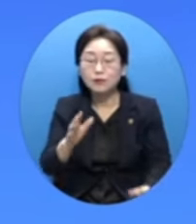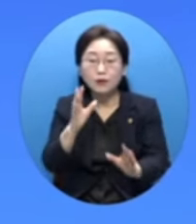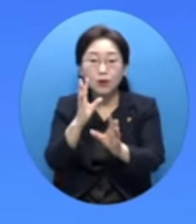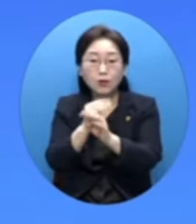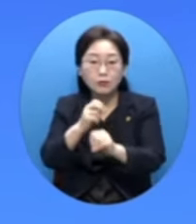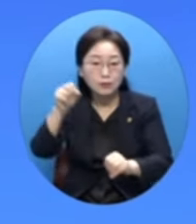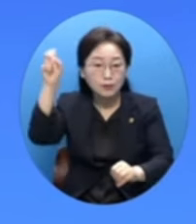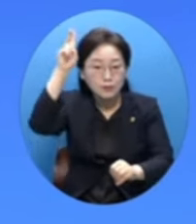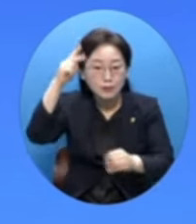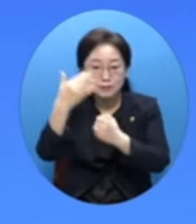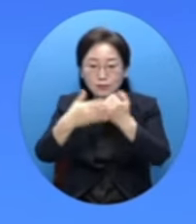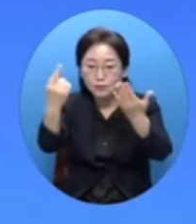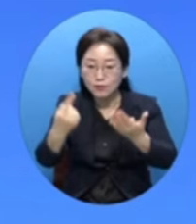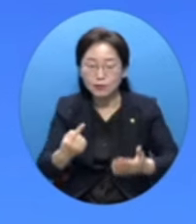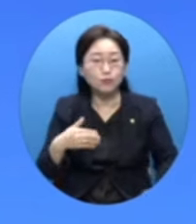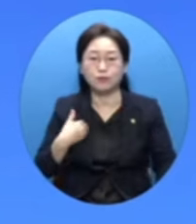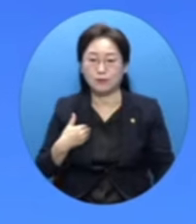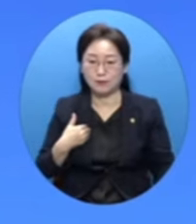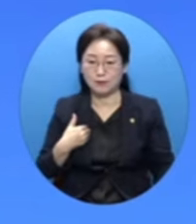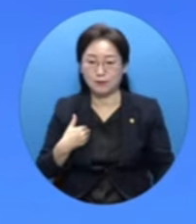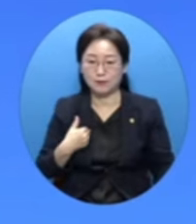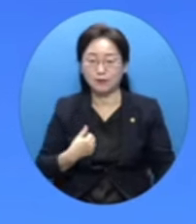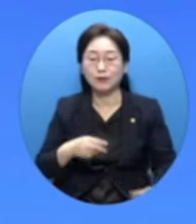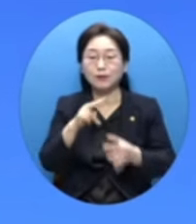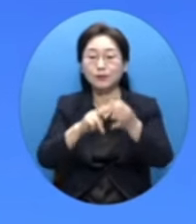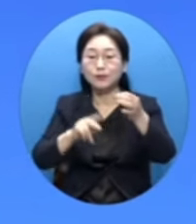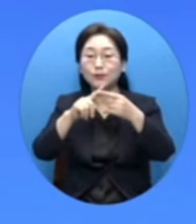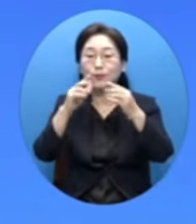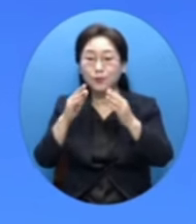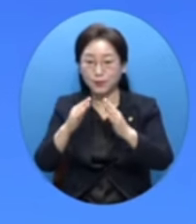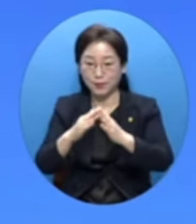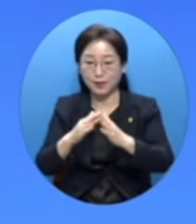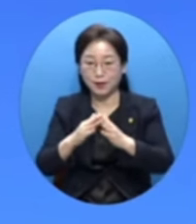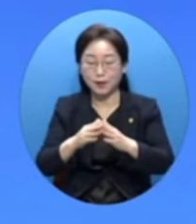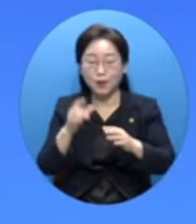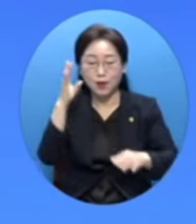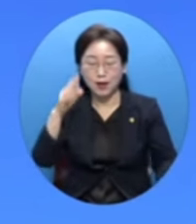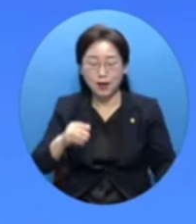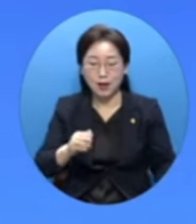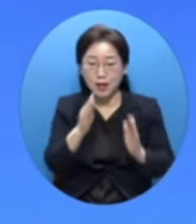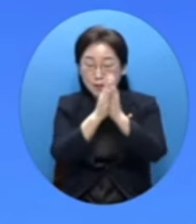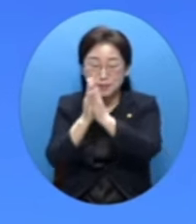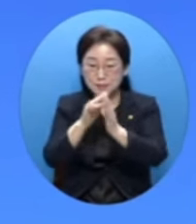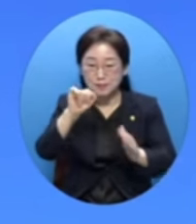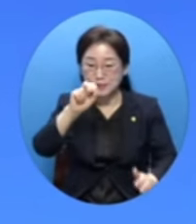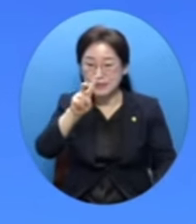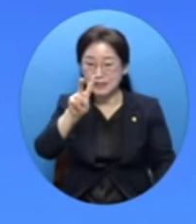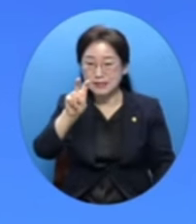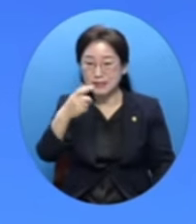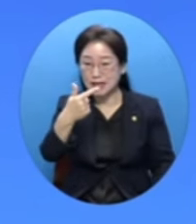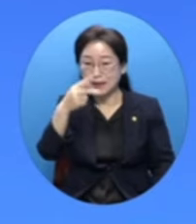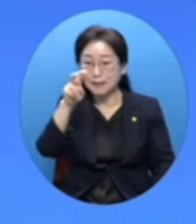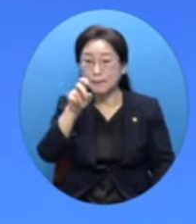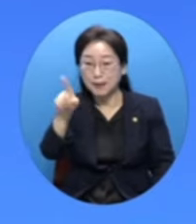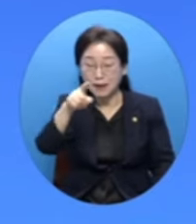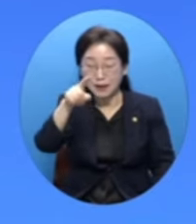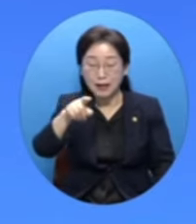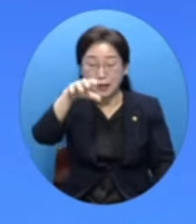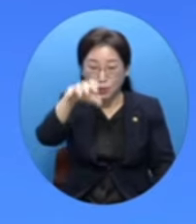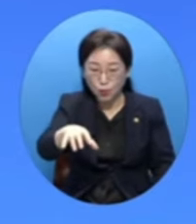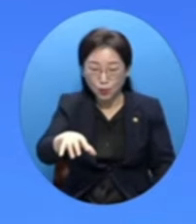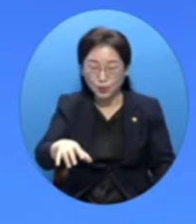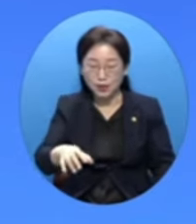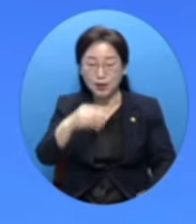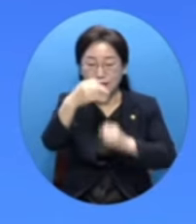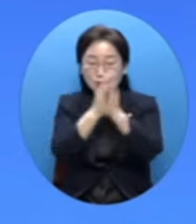모릅니다. 저희 교회가 미얀마의 성서 번역과 보급을 돕고 있는데 미얀마에 약 160여 개